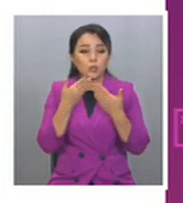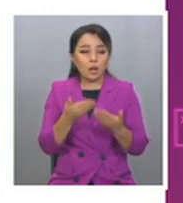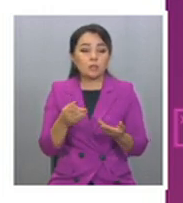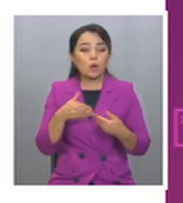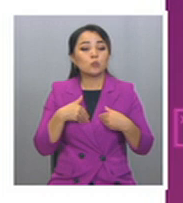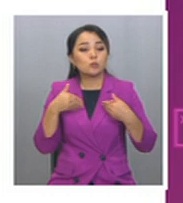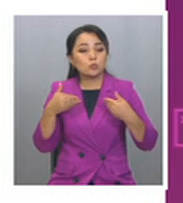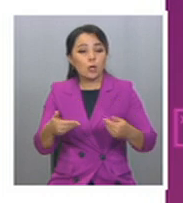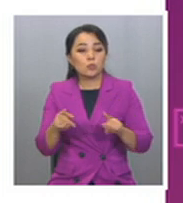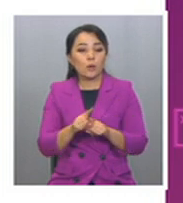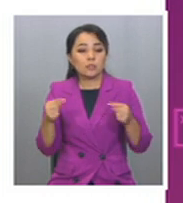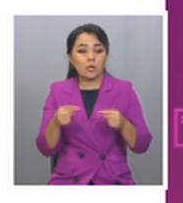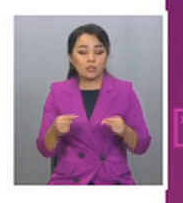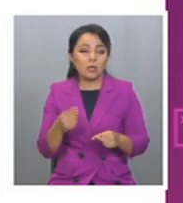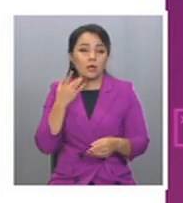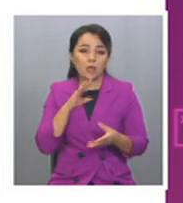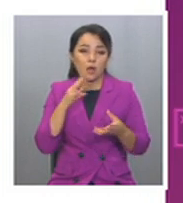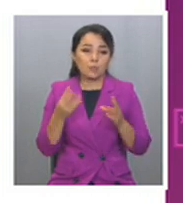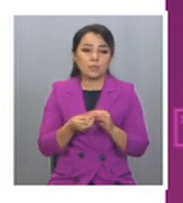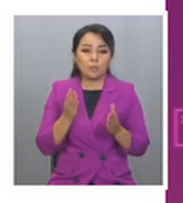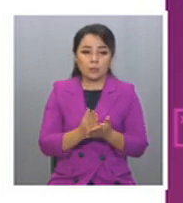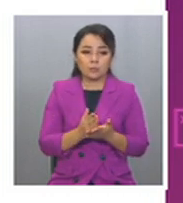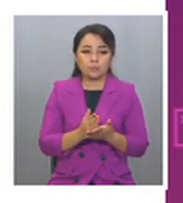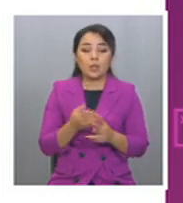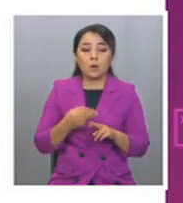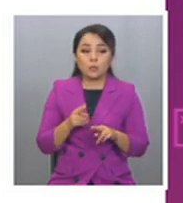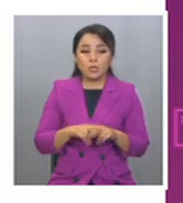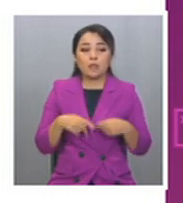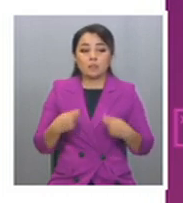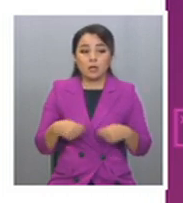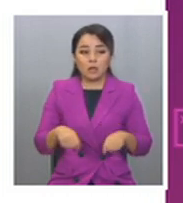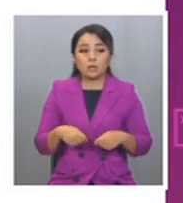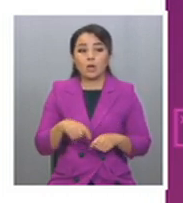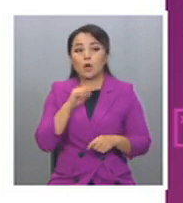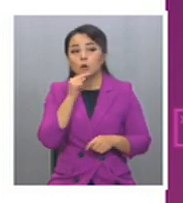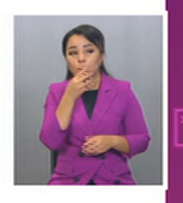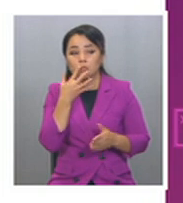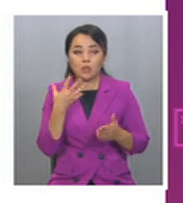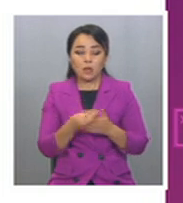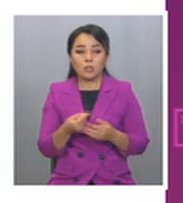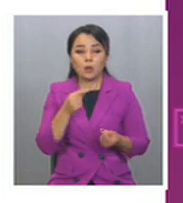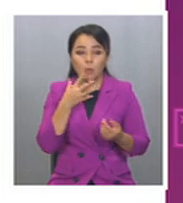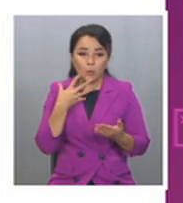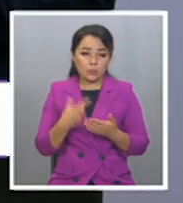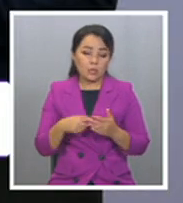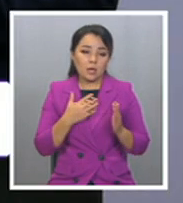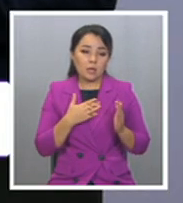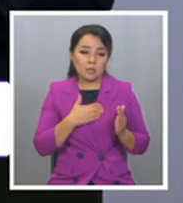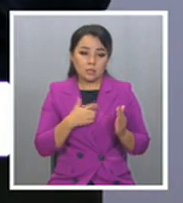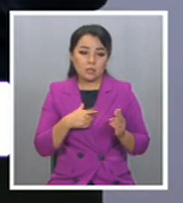ұсынысқа негізделіп қалыптасады. Осылайша нарықтық экономика өзін өзі реттеп